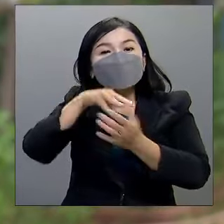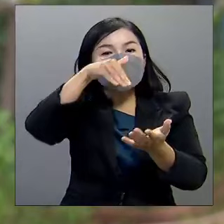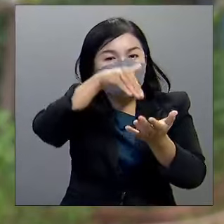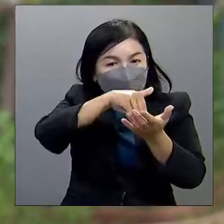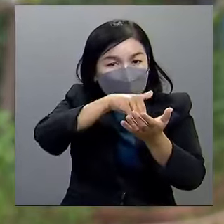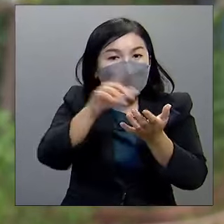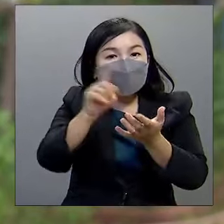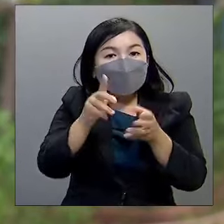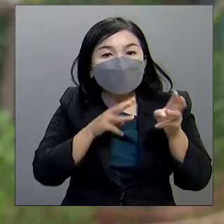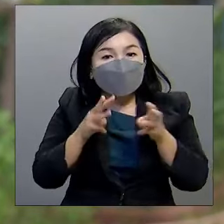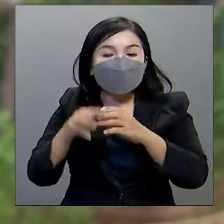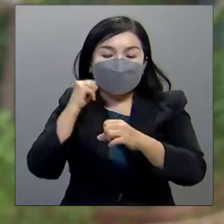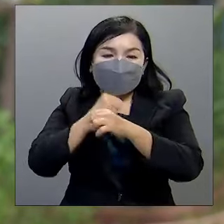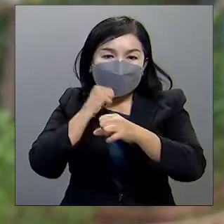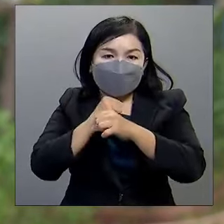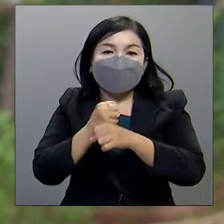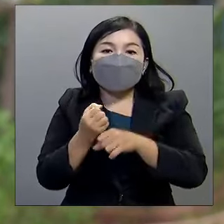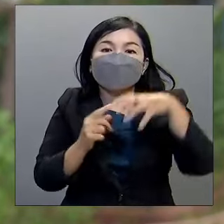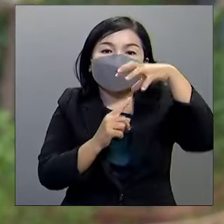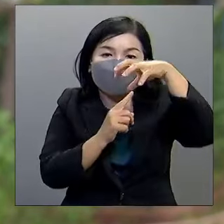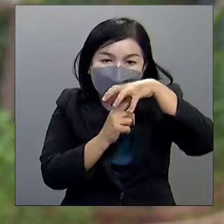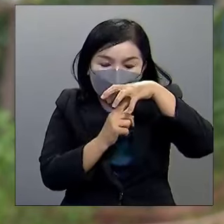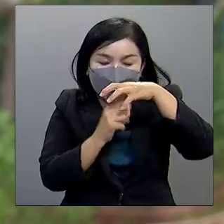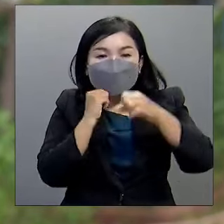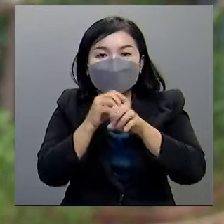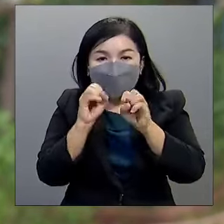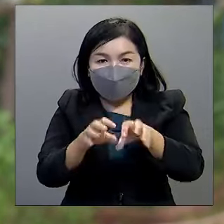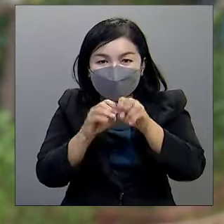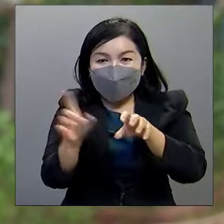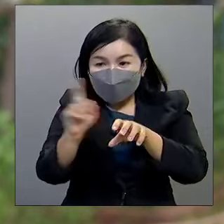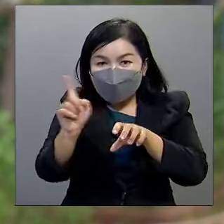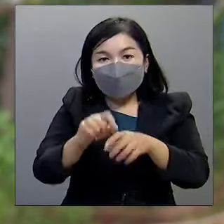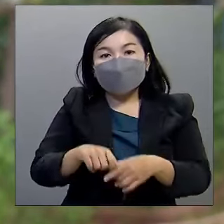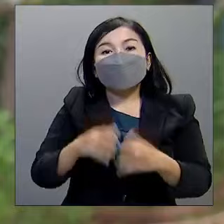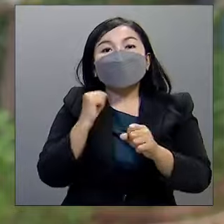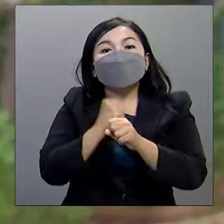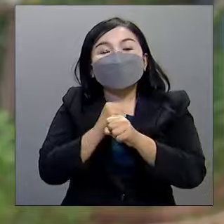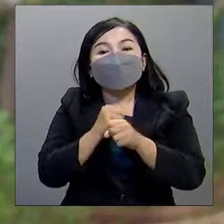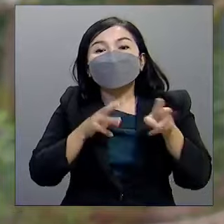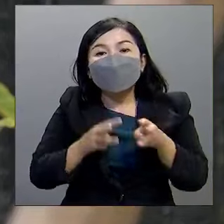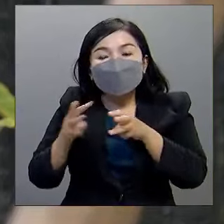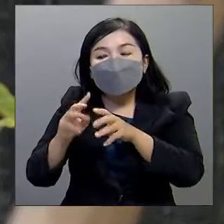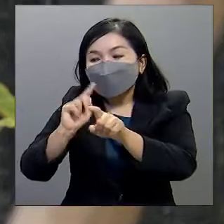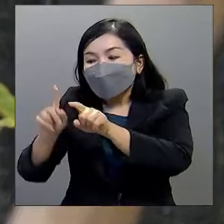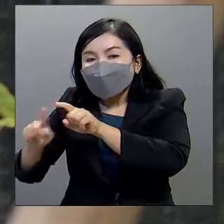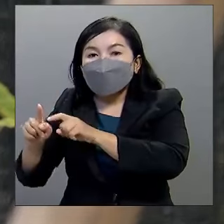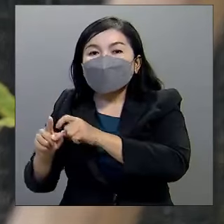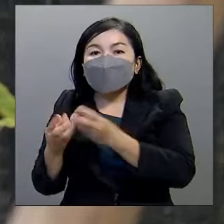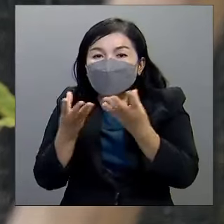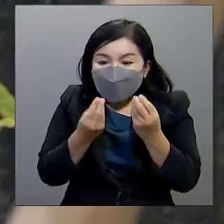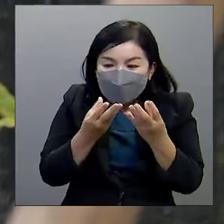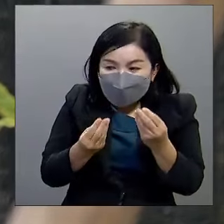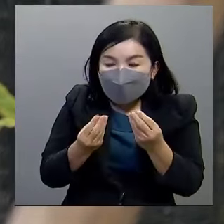ของฐานคนหัวเห็ดนะครับซึ่งฐานคนหัวเห็ดนะครับเราจะสอนตั้งแต่กรรมวิธีในเรื่องของการผสมอาหารเห็ดนะครับตั้งแต่การผส